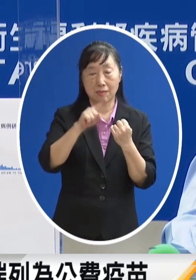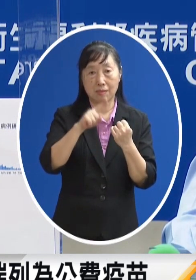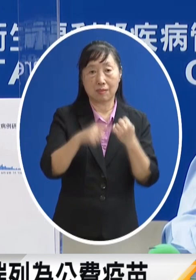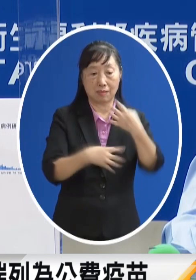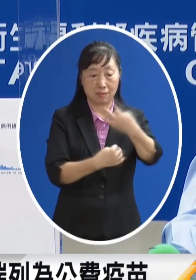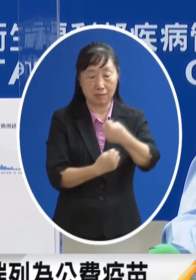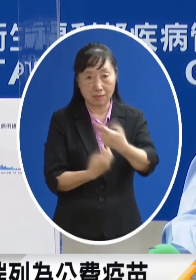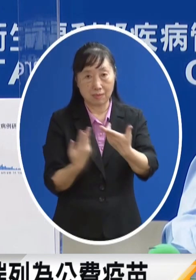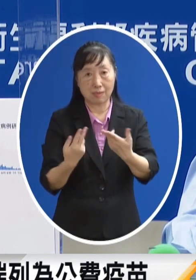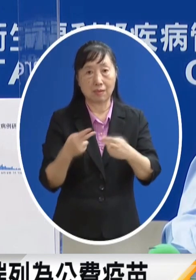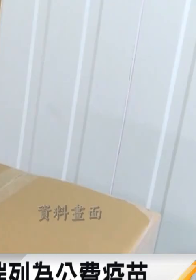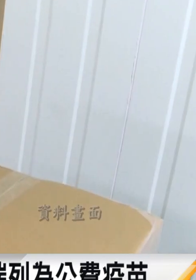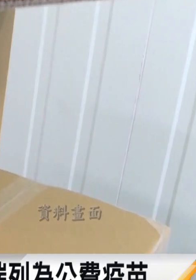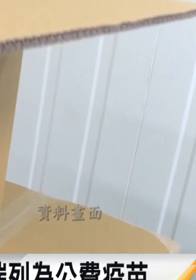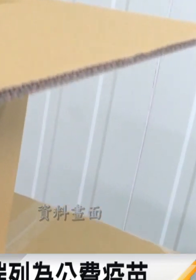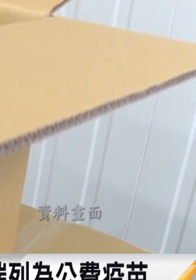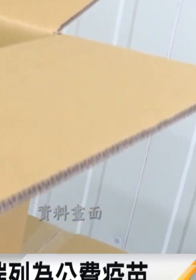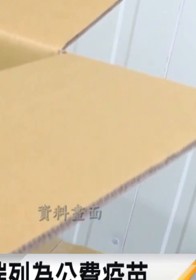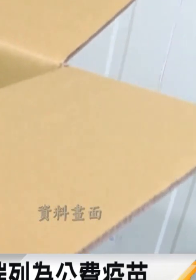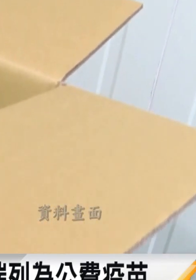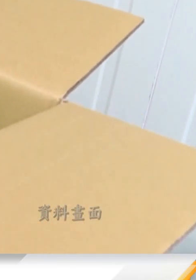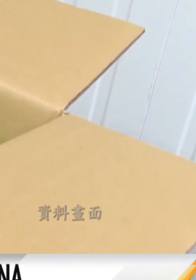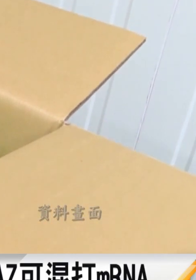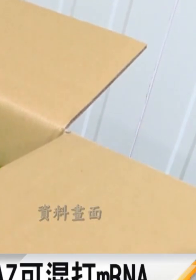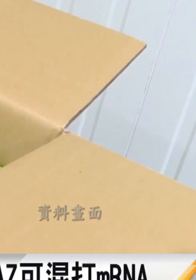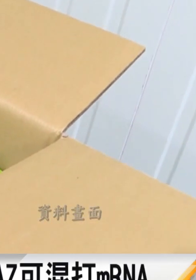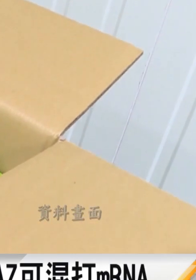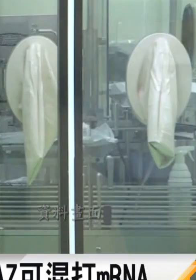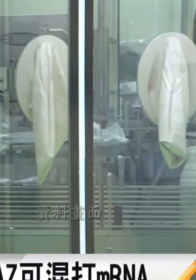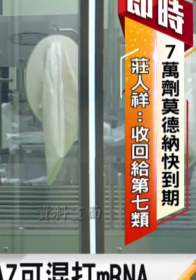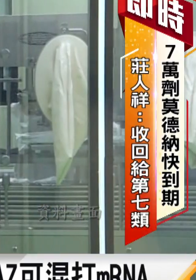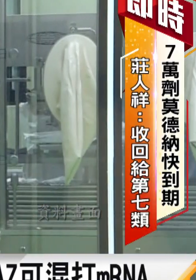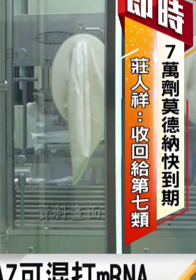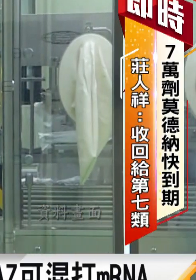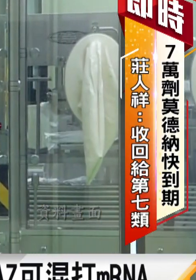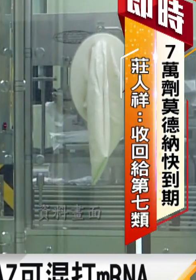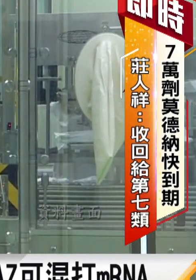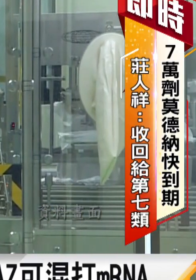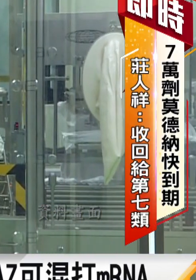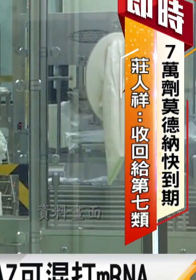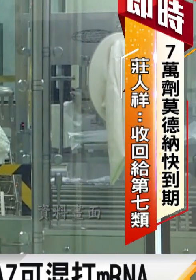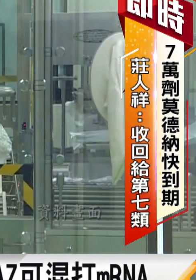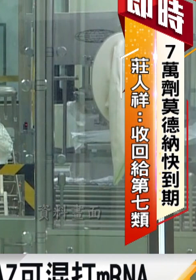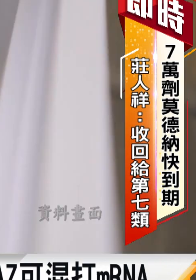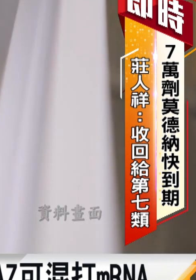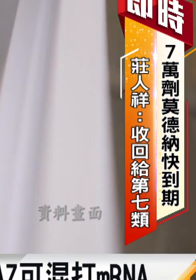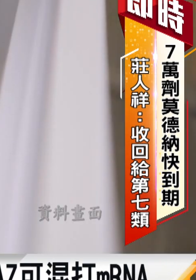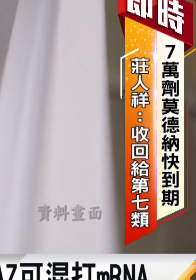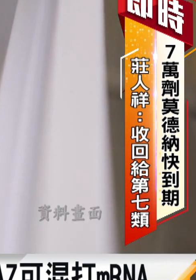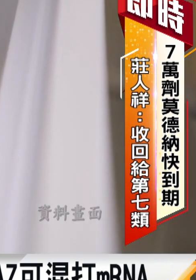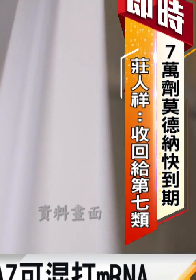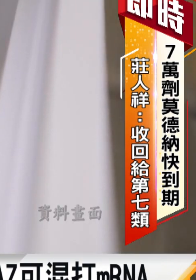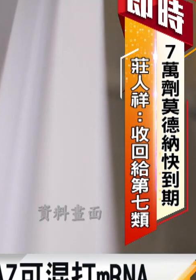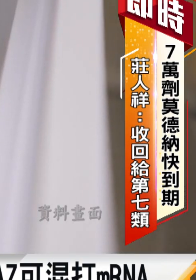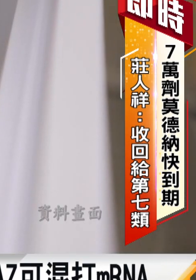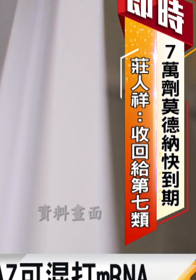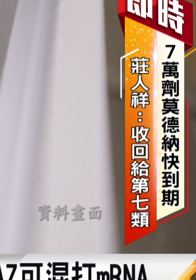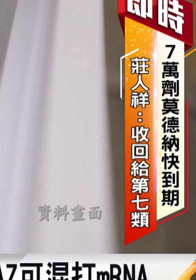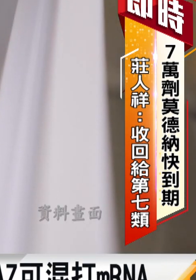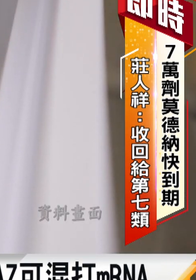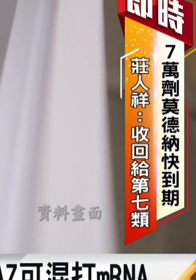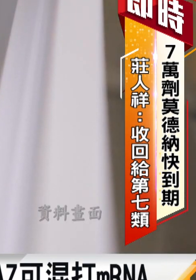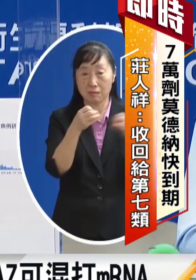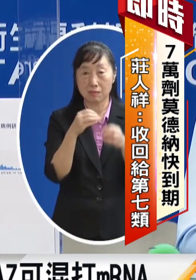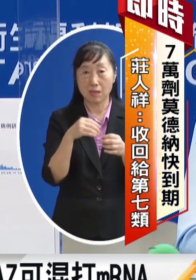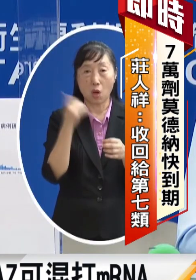程，那算精确了。 不仅高端快要开打了，卫福部专家咨询小组也同意开放混打